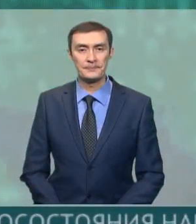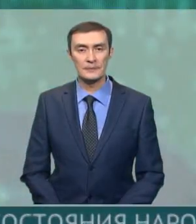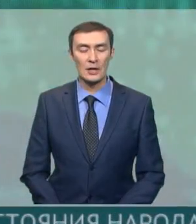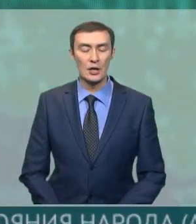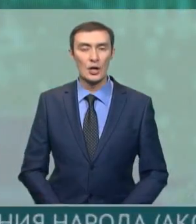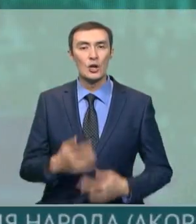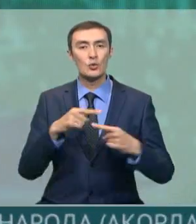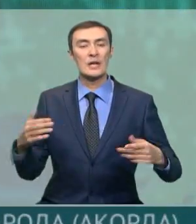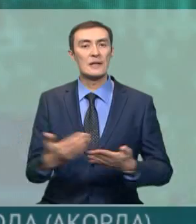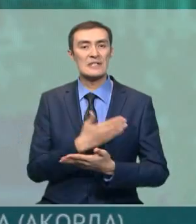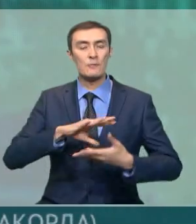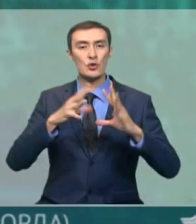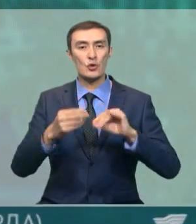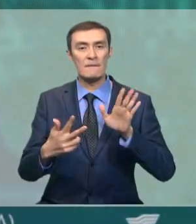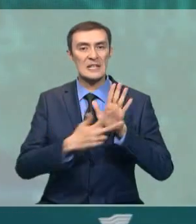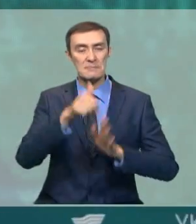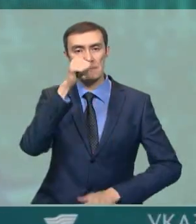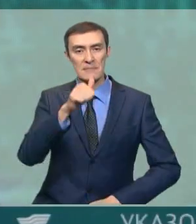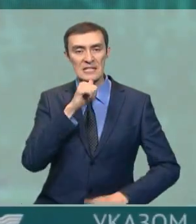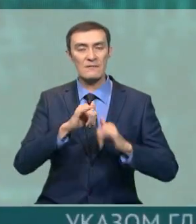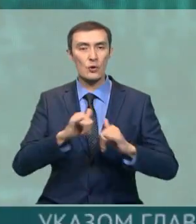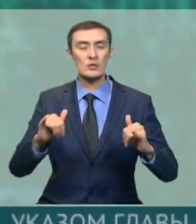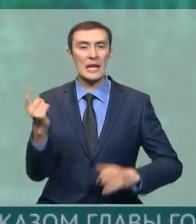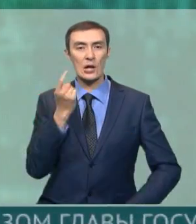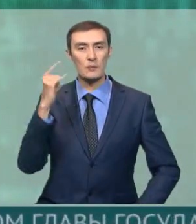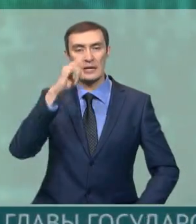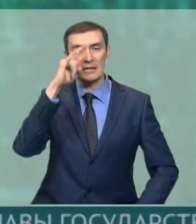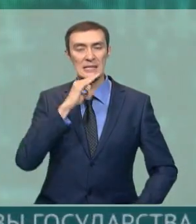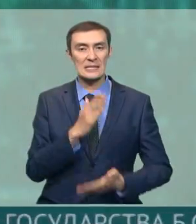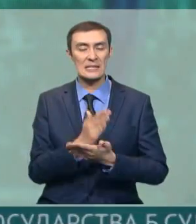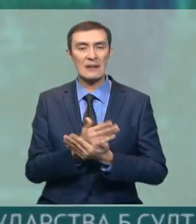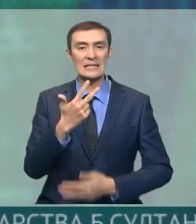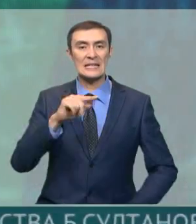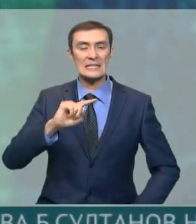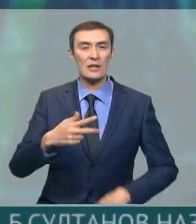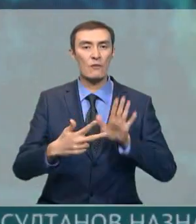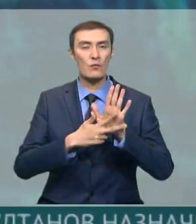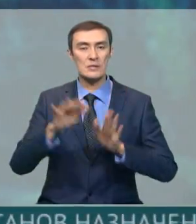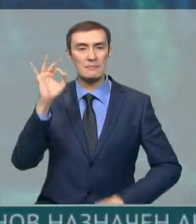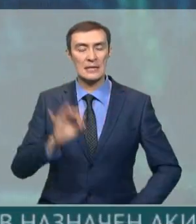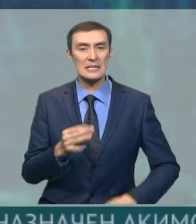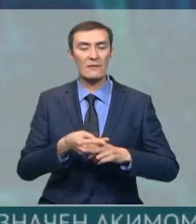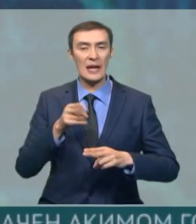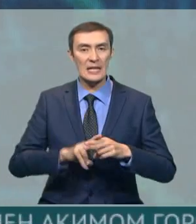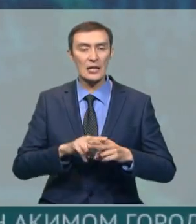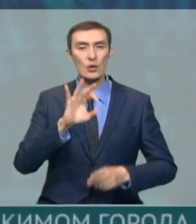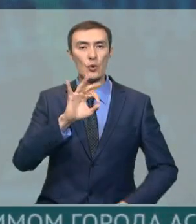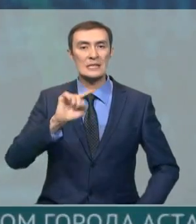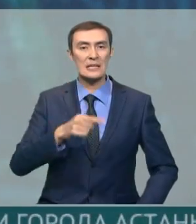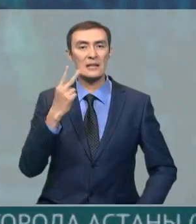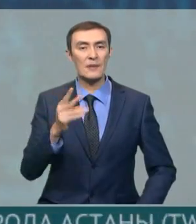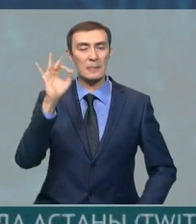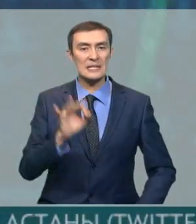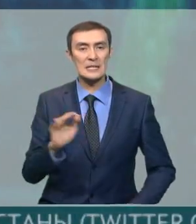И о других событиях. По итогам 8 месяцев рост экономики Казахстана составил 3,8%. Это на